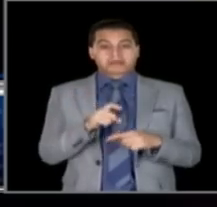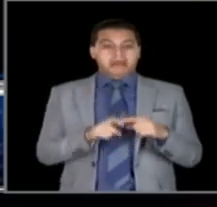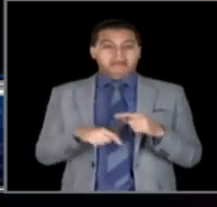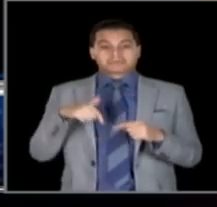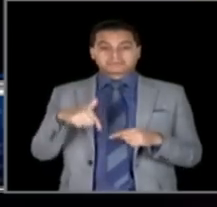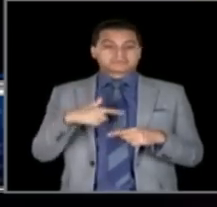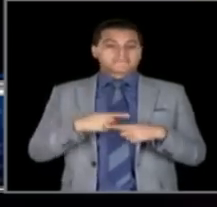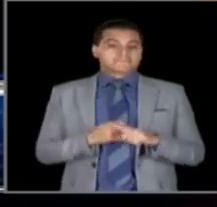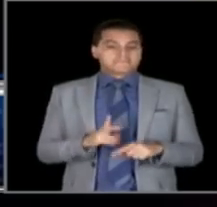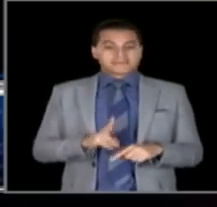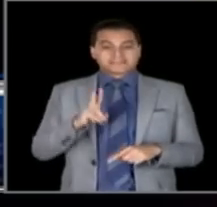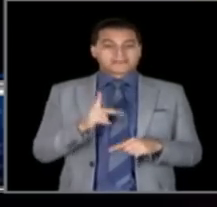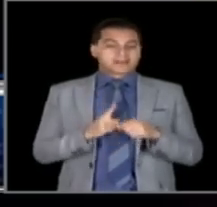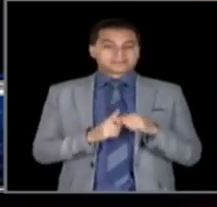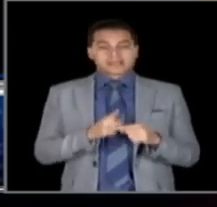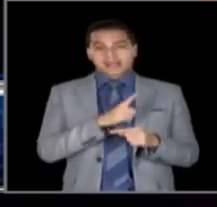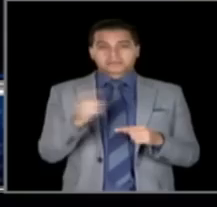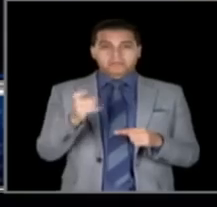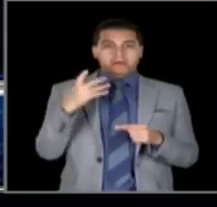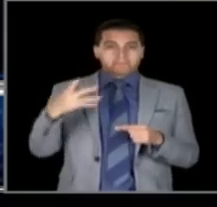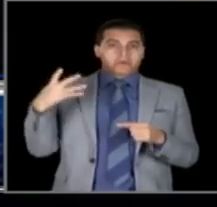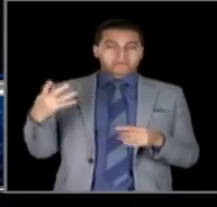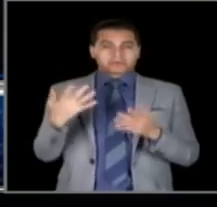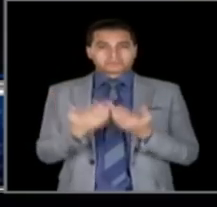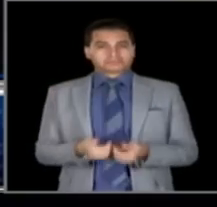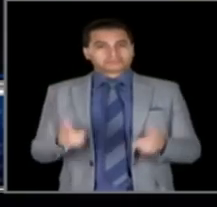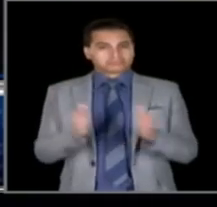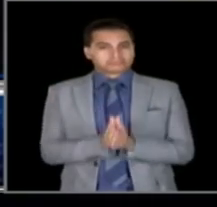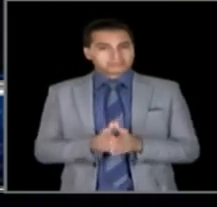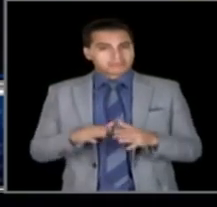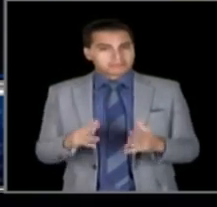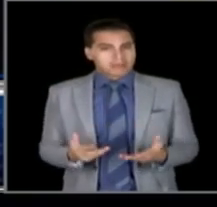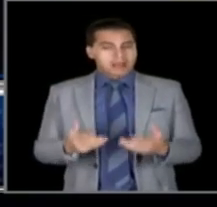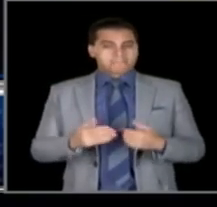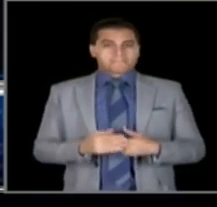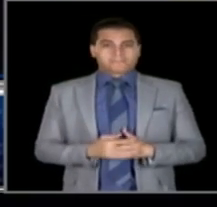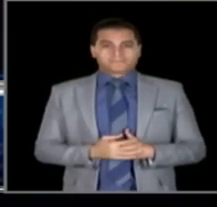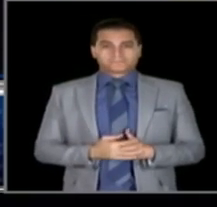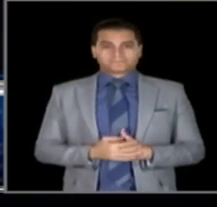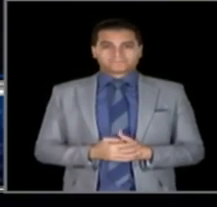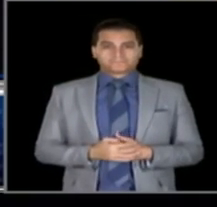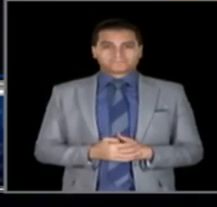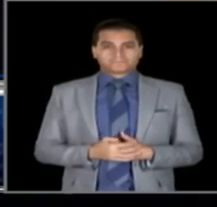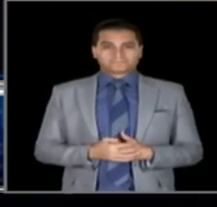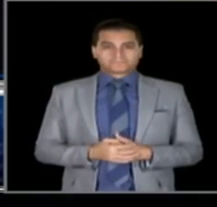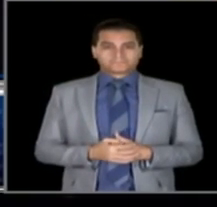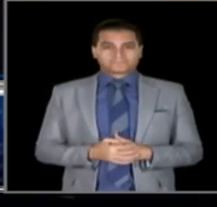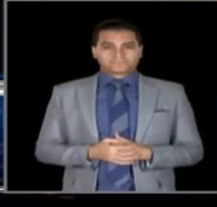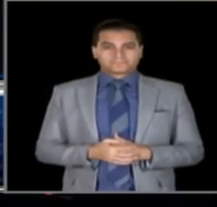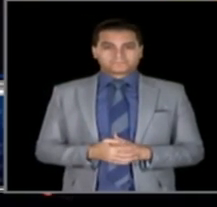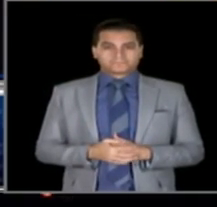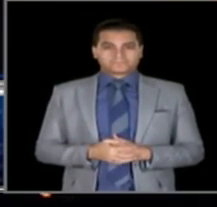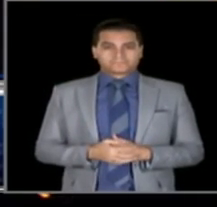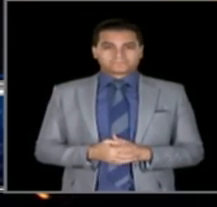294 على 6 في 7 زائد 144 يساوي كام؟